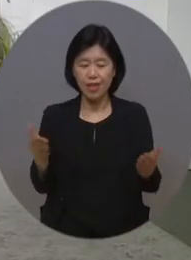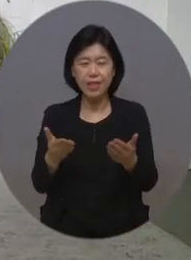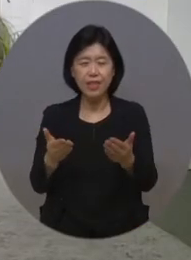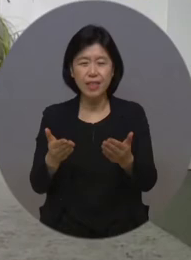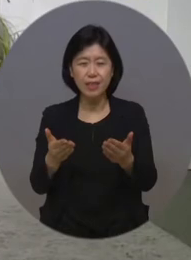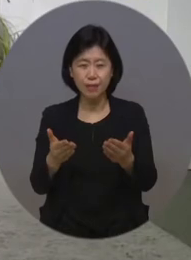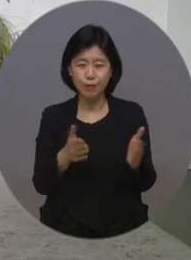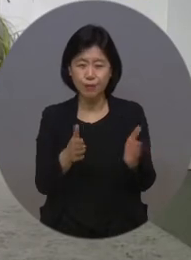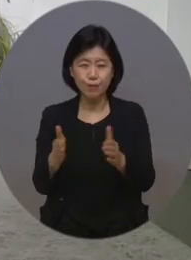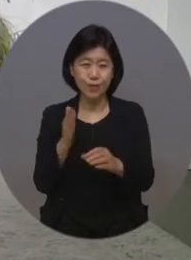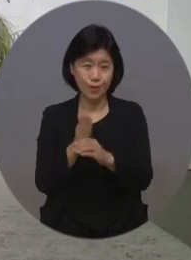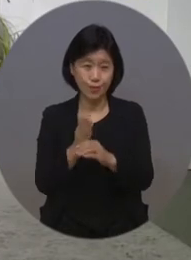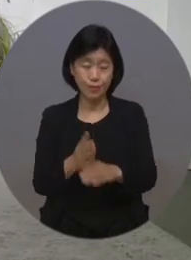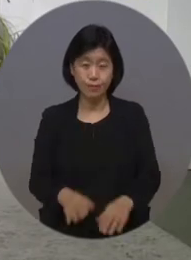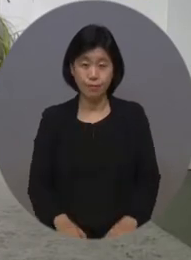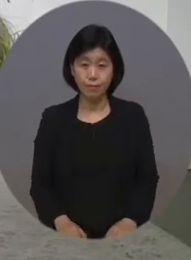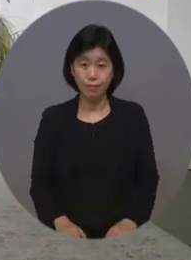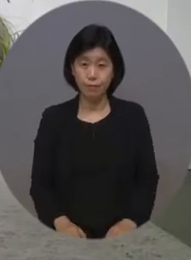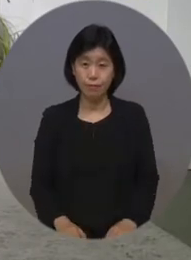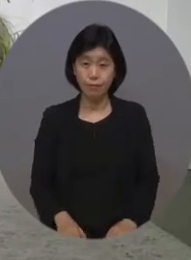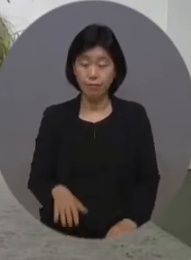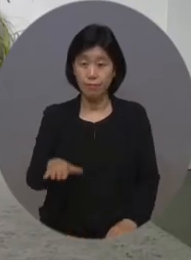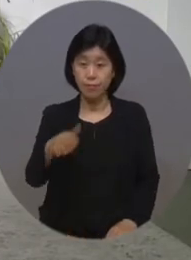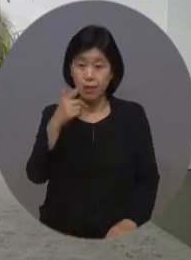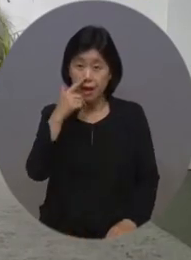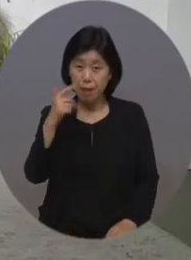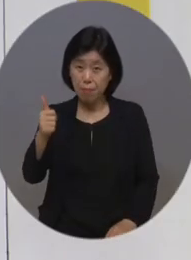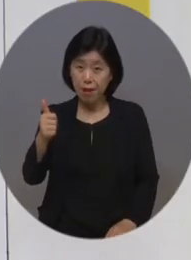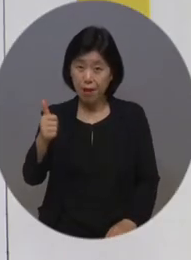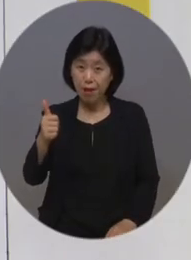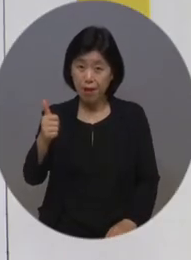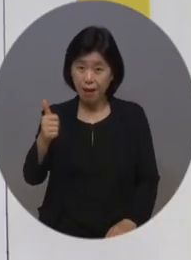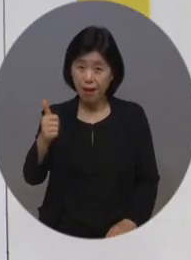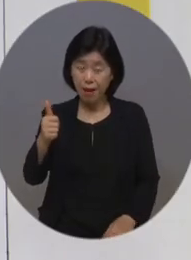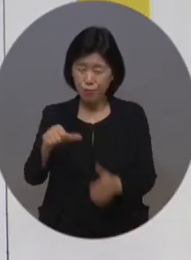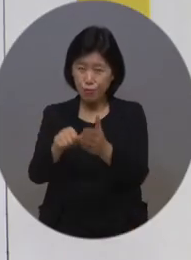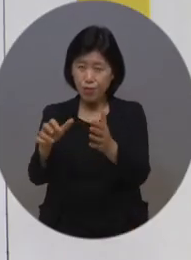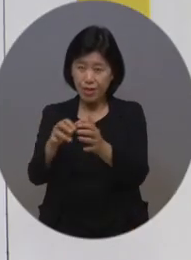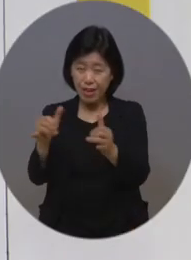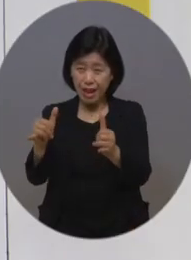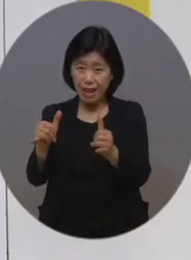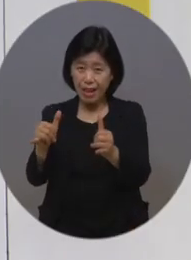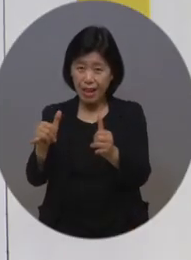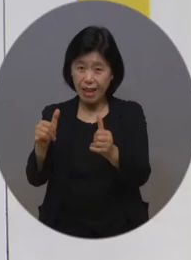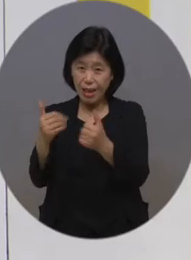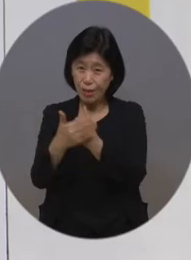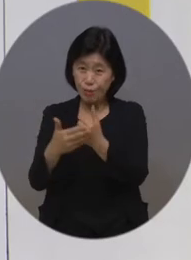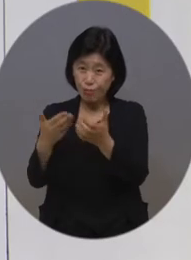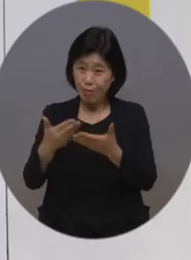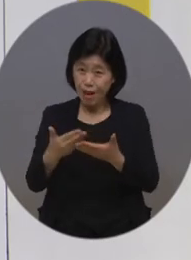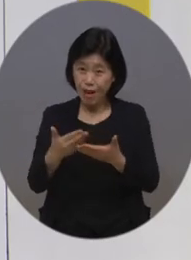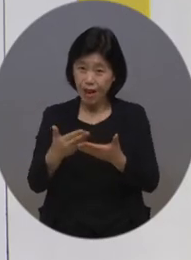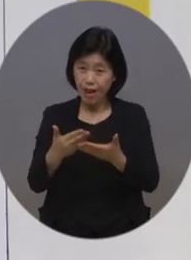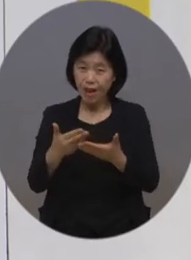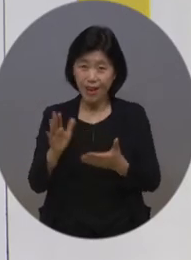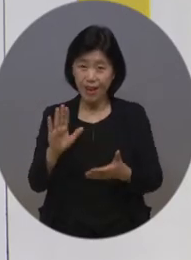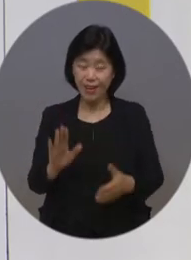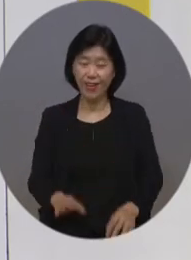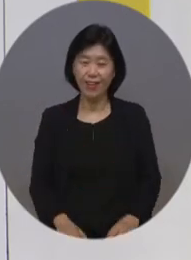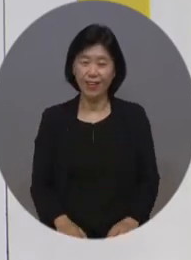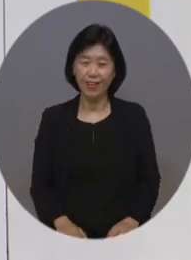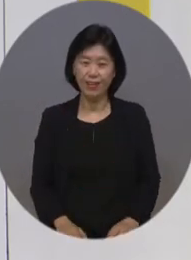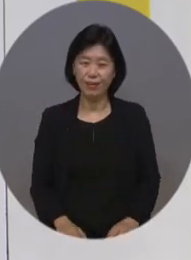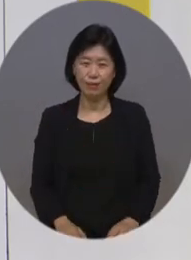아 아빠 차서 안 썼죠 아파 찬스를 나는 건 커녕 4 음